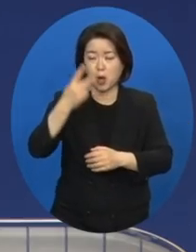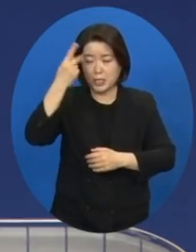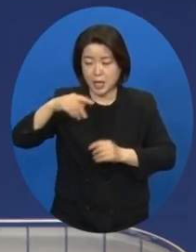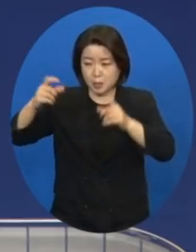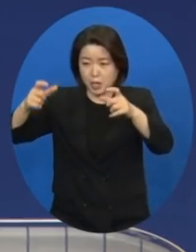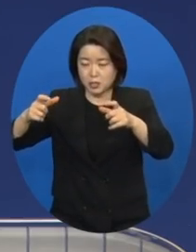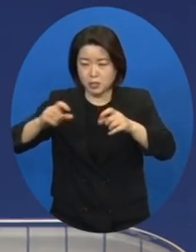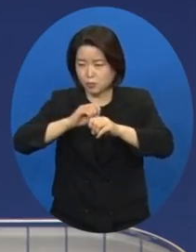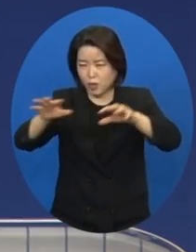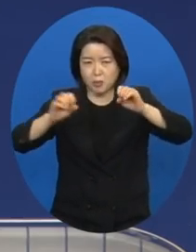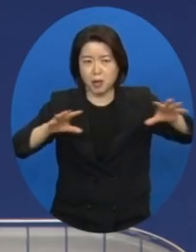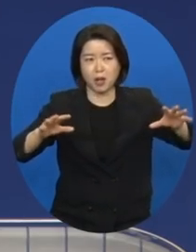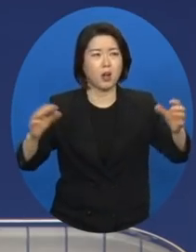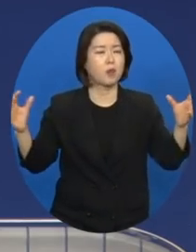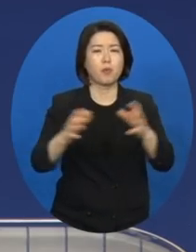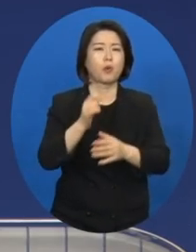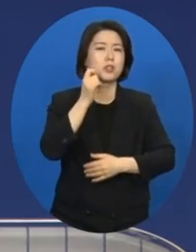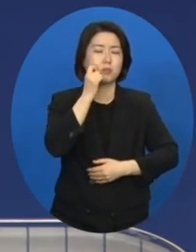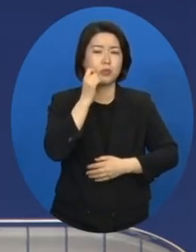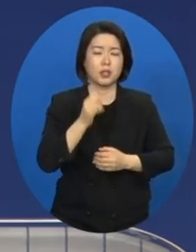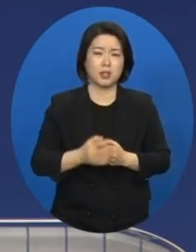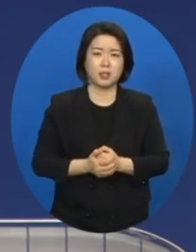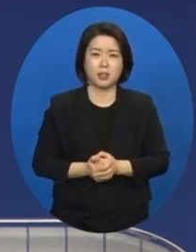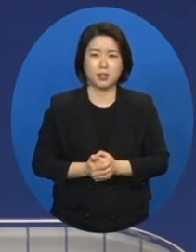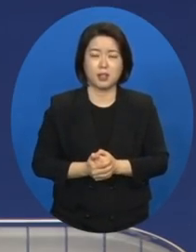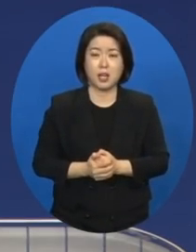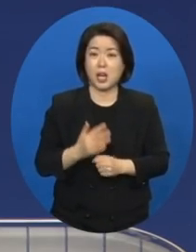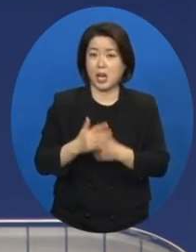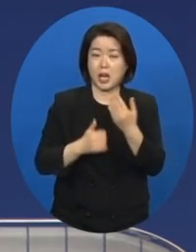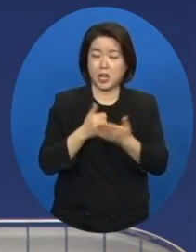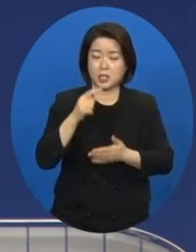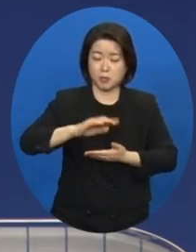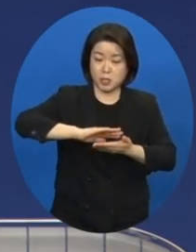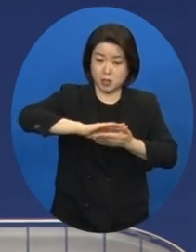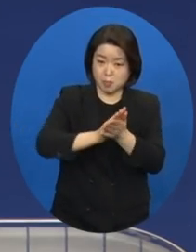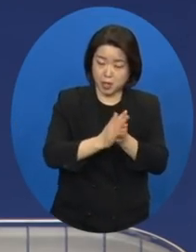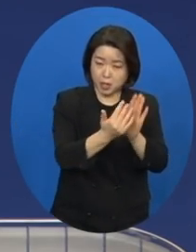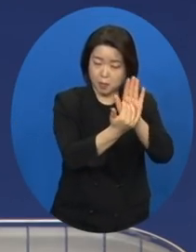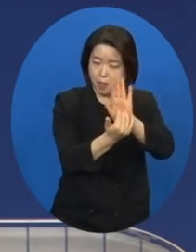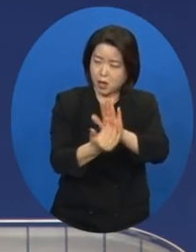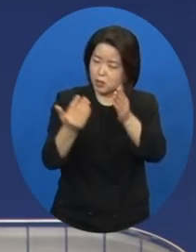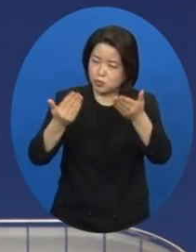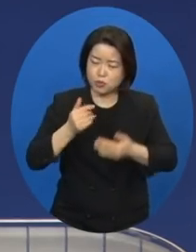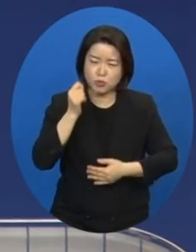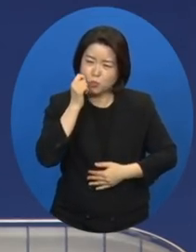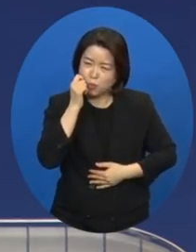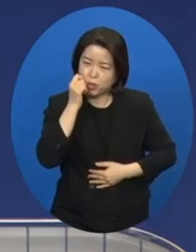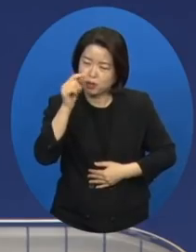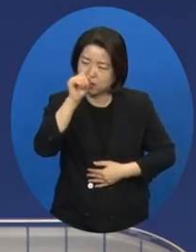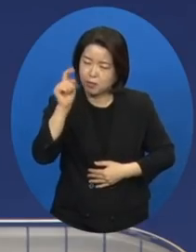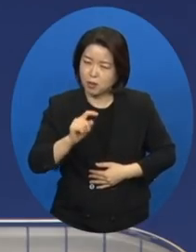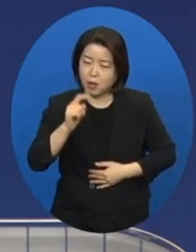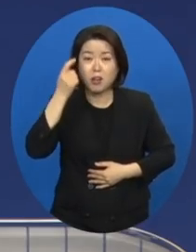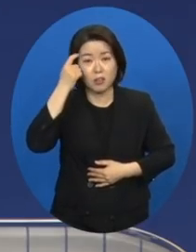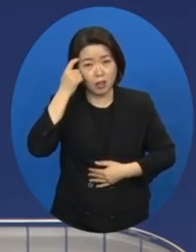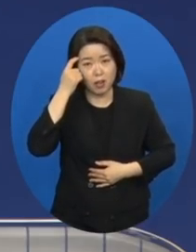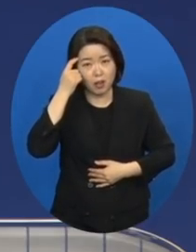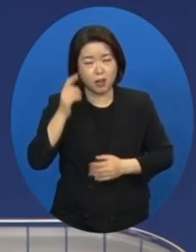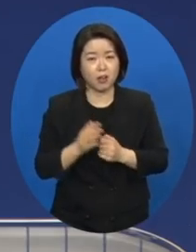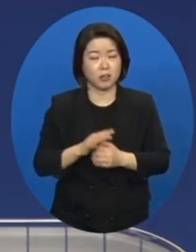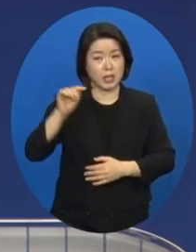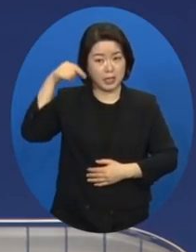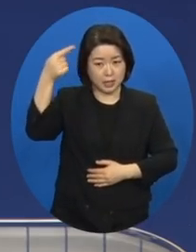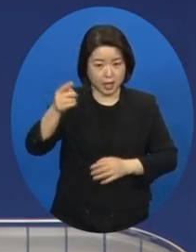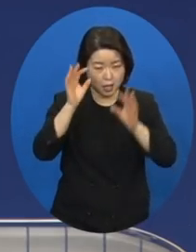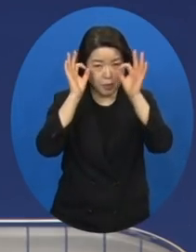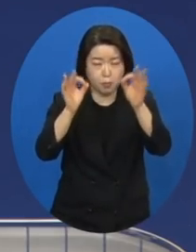됐습니다. 생각하기에 하나님이 이 박해를 막아주실 수는 없었는가라고 생각할 수도 있어요. 그런데 그 다음에 보게